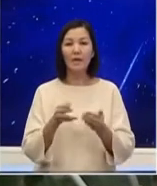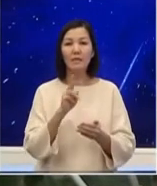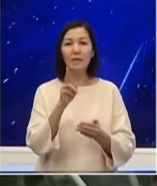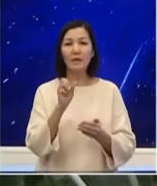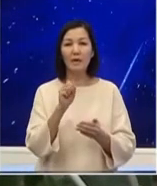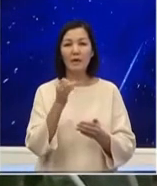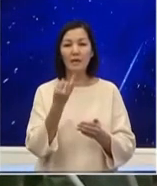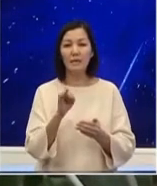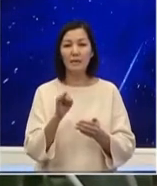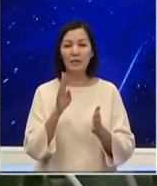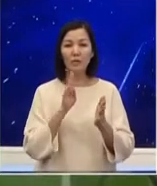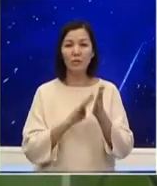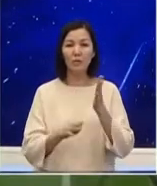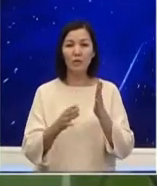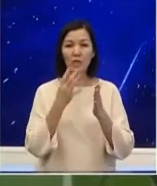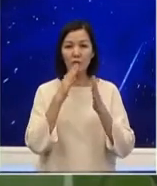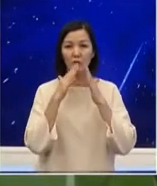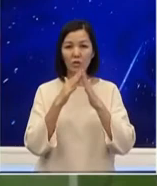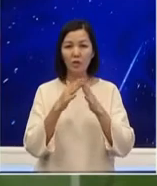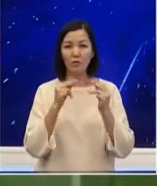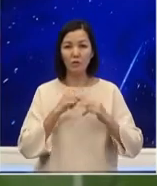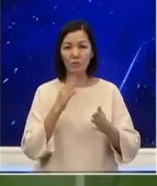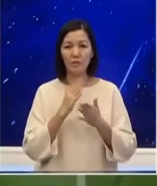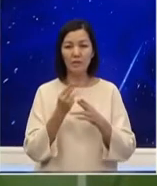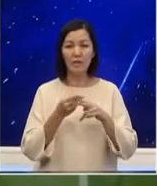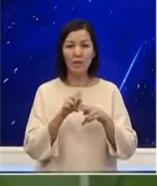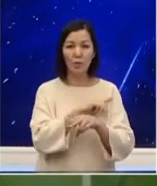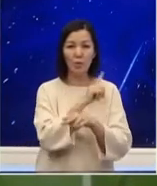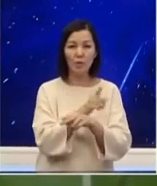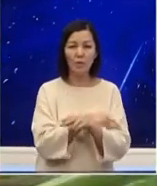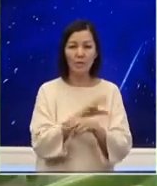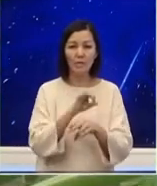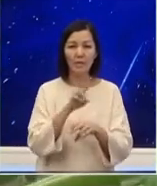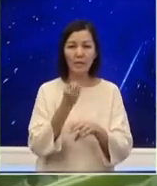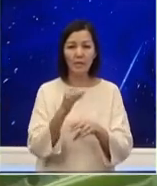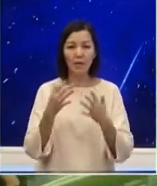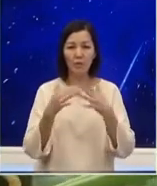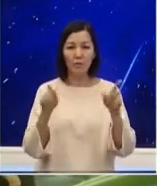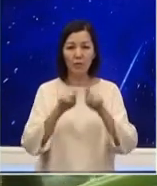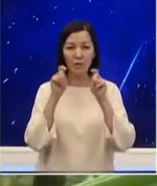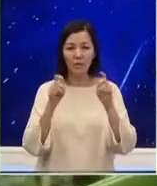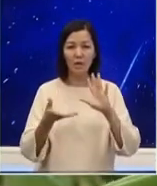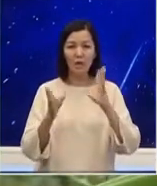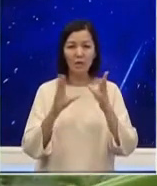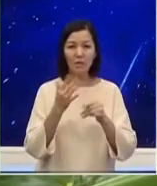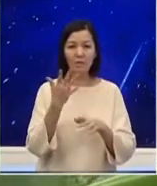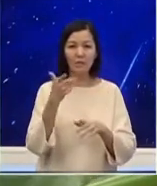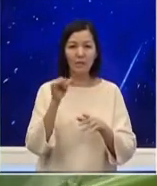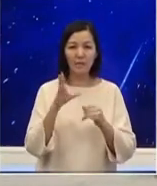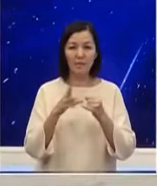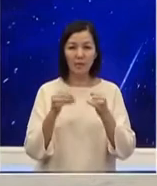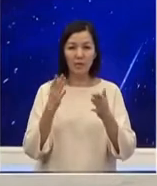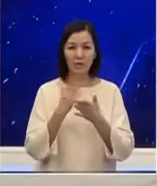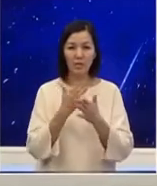ауданында 90-нан аса жылыжай жұмыс істейді. Ал олардың ішіндегі ең қуаттысы Елтай ауылдық округінде ашылып отыр. Жалпы аумағы 5 гектарды алып